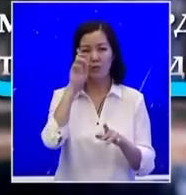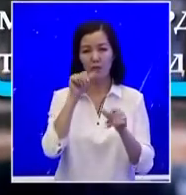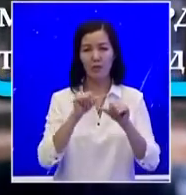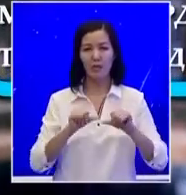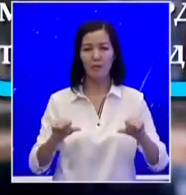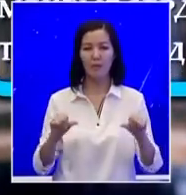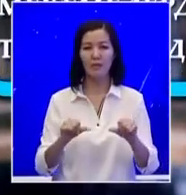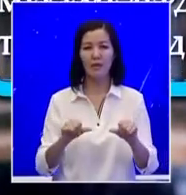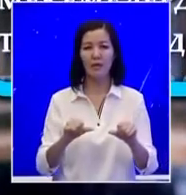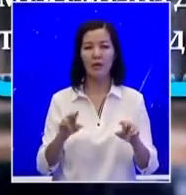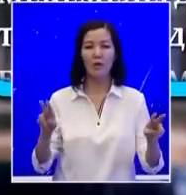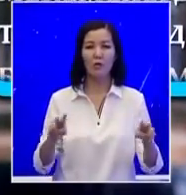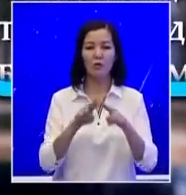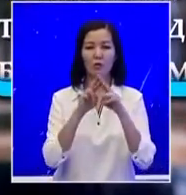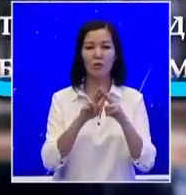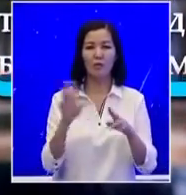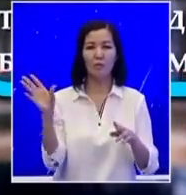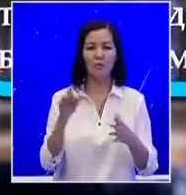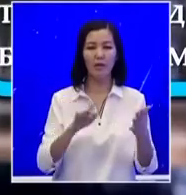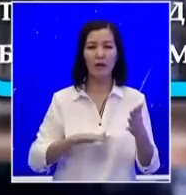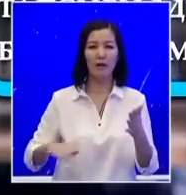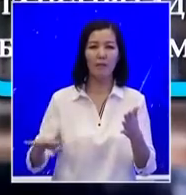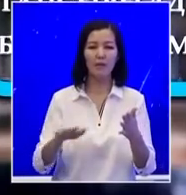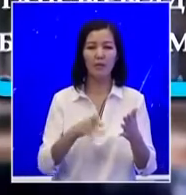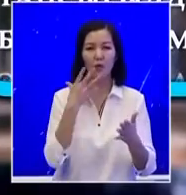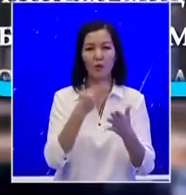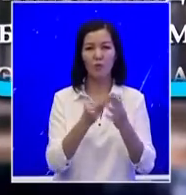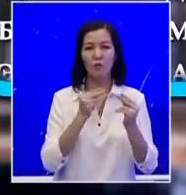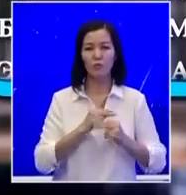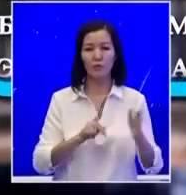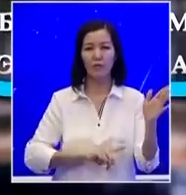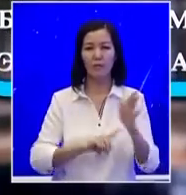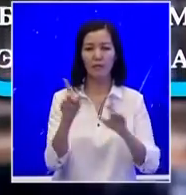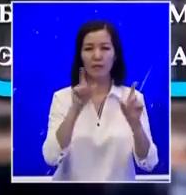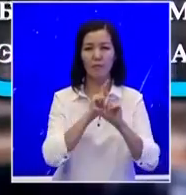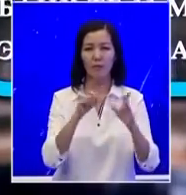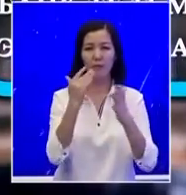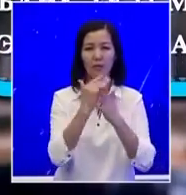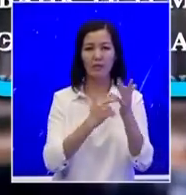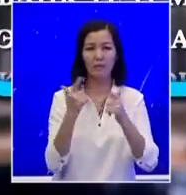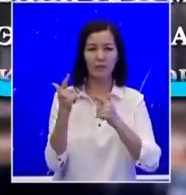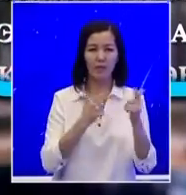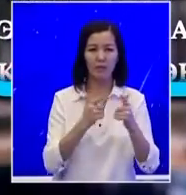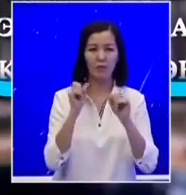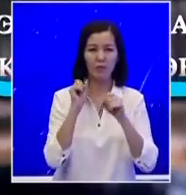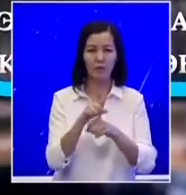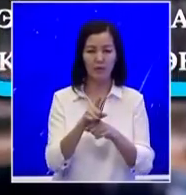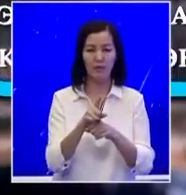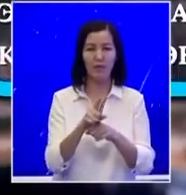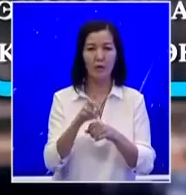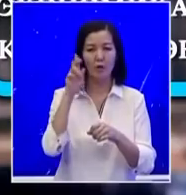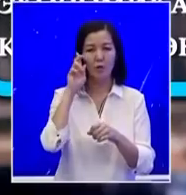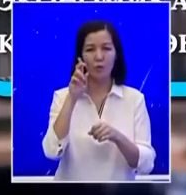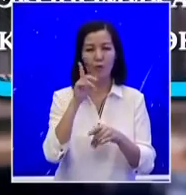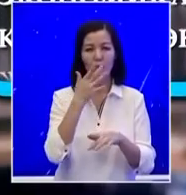комиссияға елорданың үлгісімен еліміздің барлық аймағында өз жұмыстарына кірісетін мекемелердің тізімін жасау тапсырылды. Үкімет пен